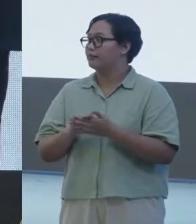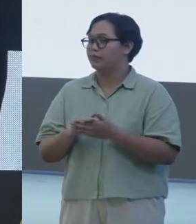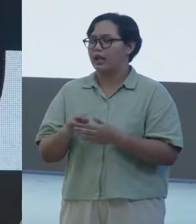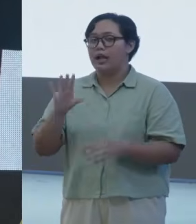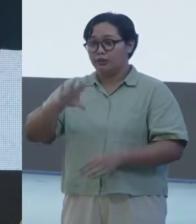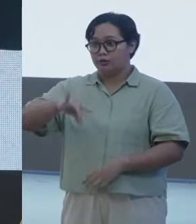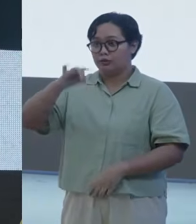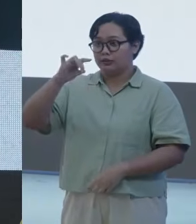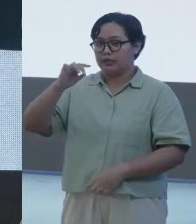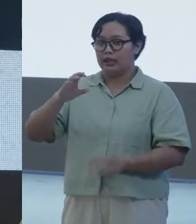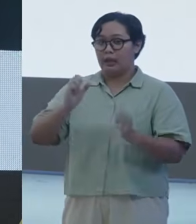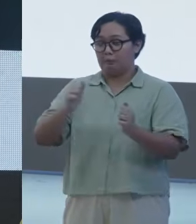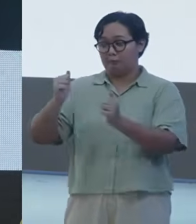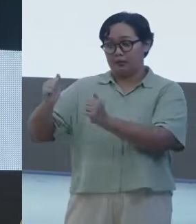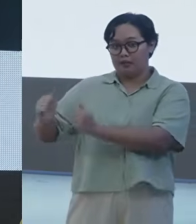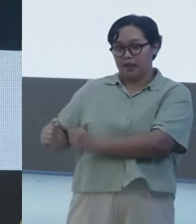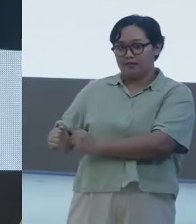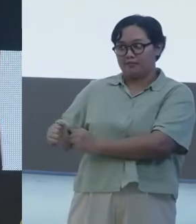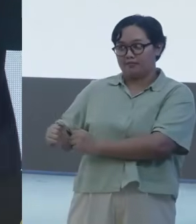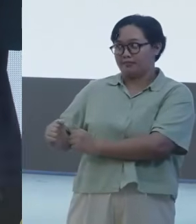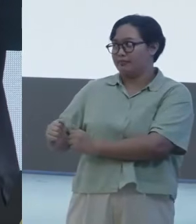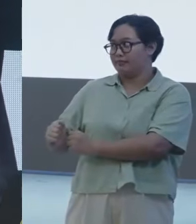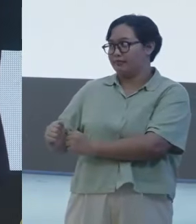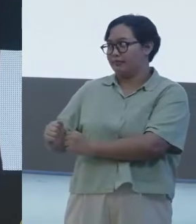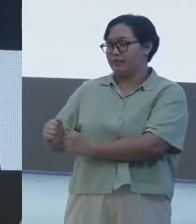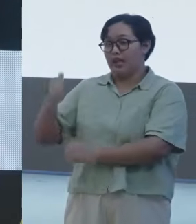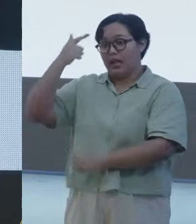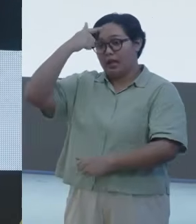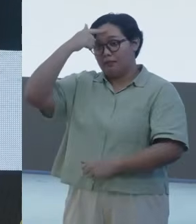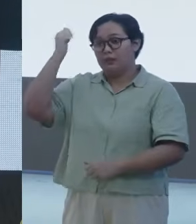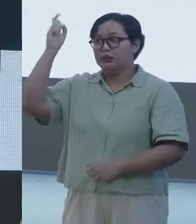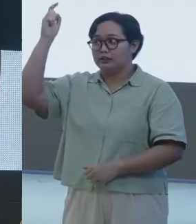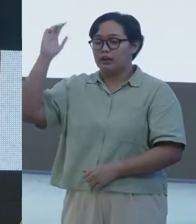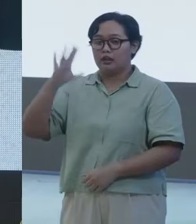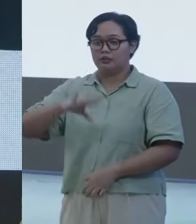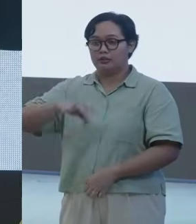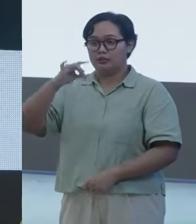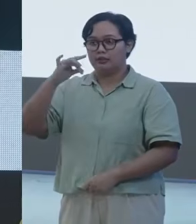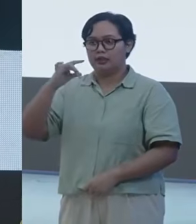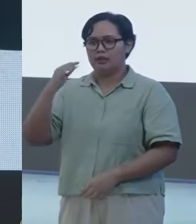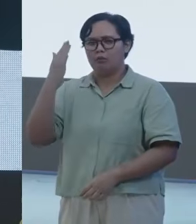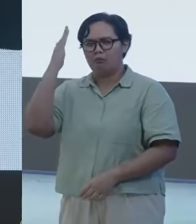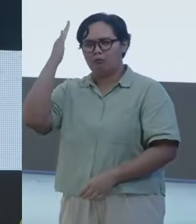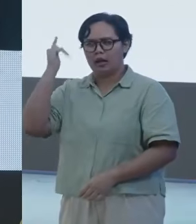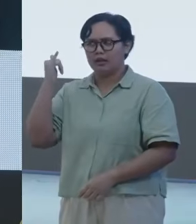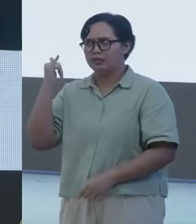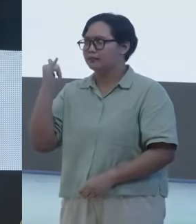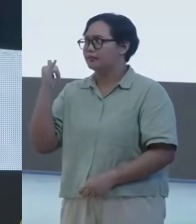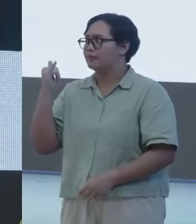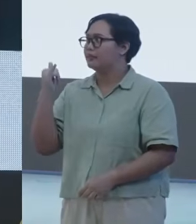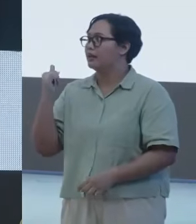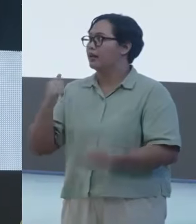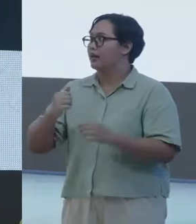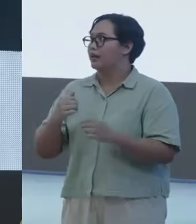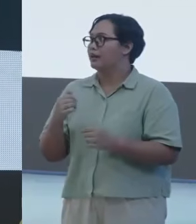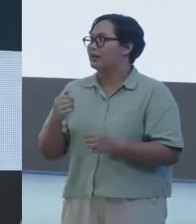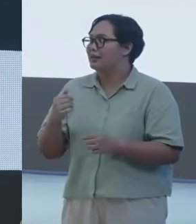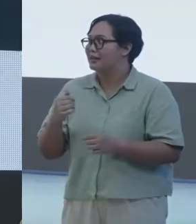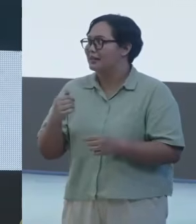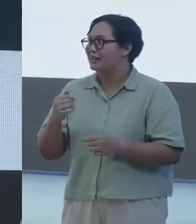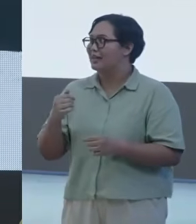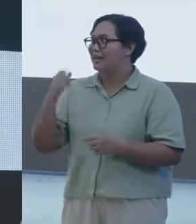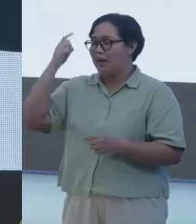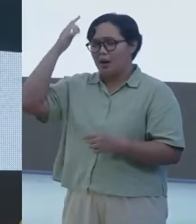sa cubicle nyo. Dahil elect siya. Bakit? Kasi katabi niya may Espiritu Santo